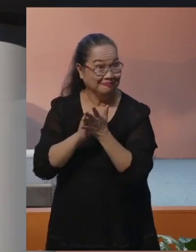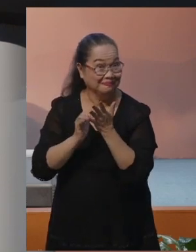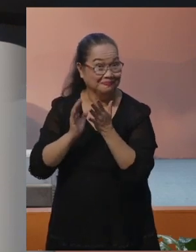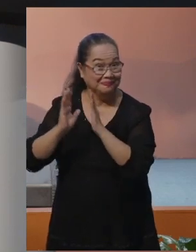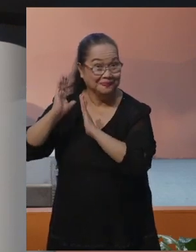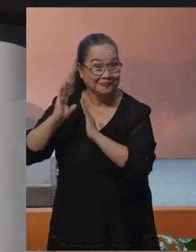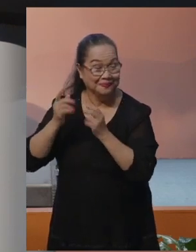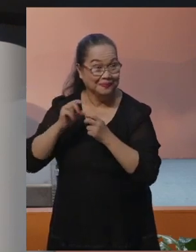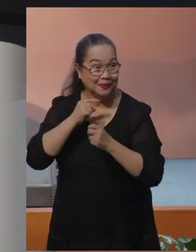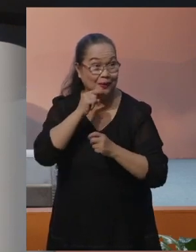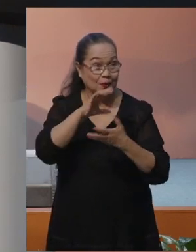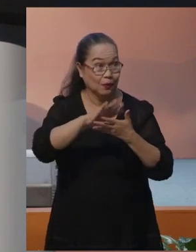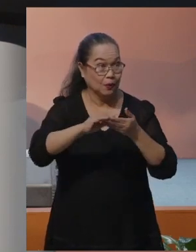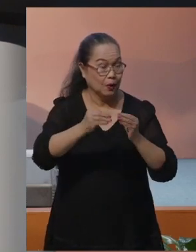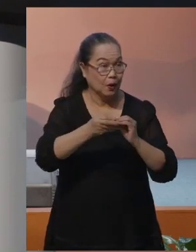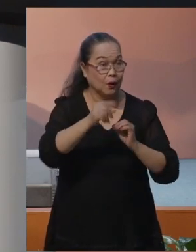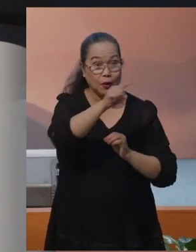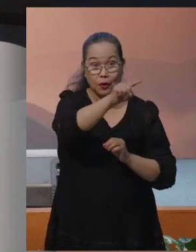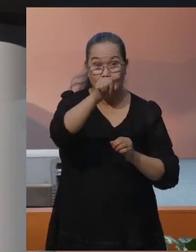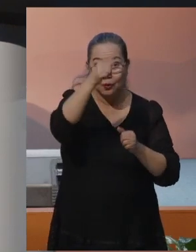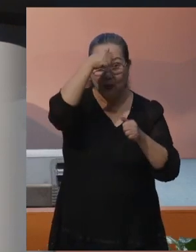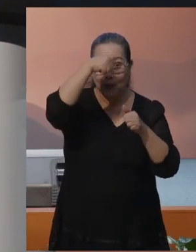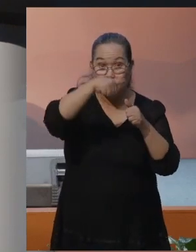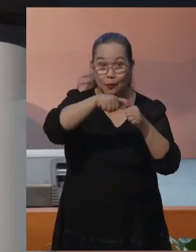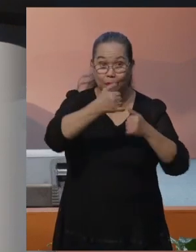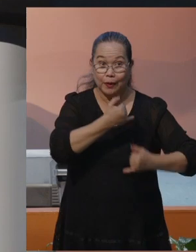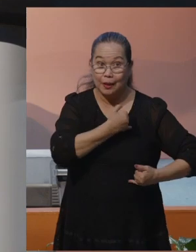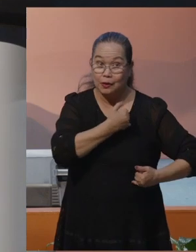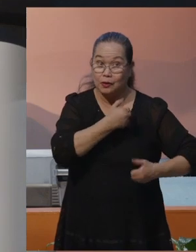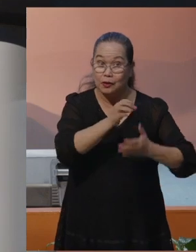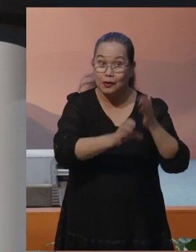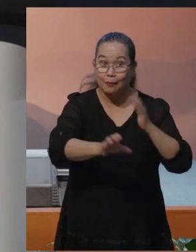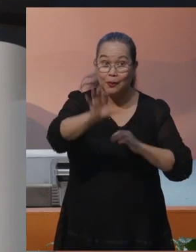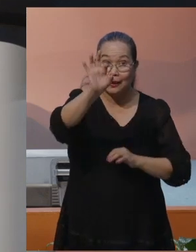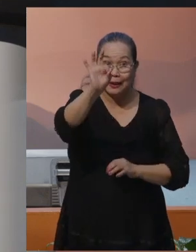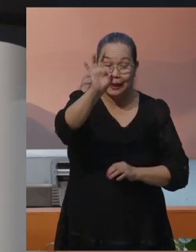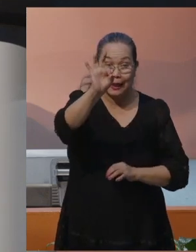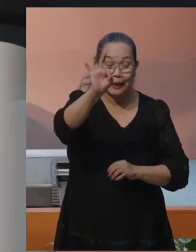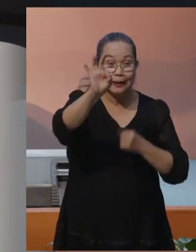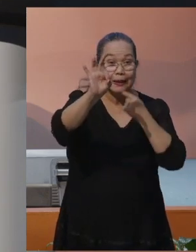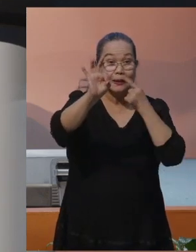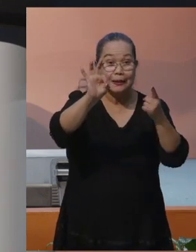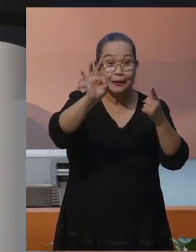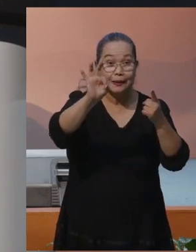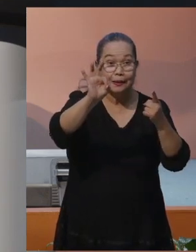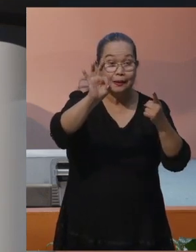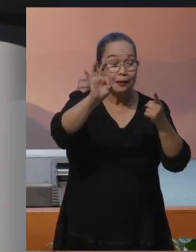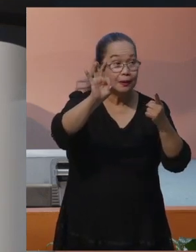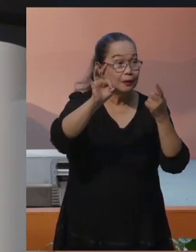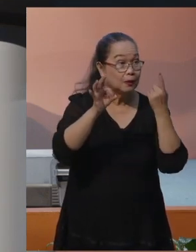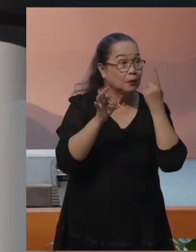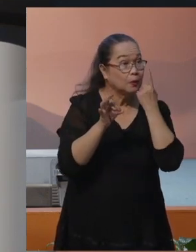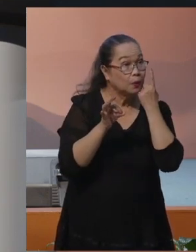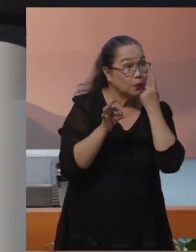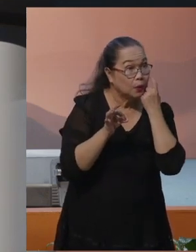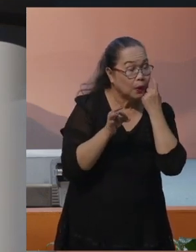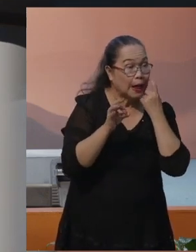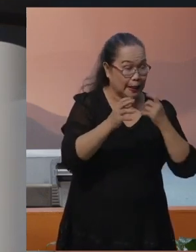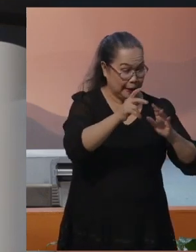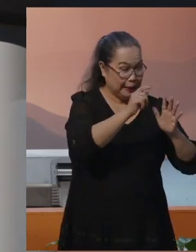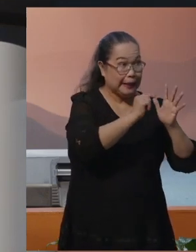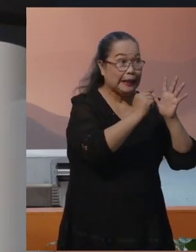Kaya, naalala nyo, sa Joshua chapter 9, sa umpisa ng chapter 9, yung mga